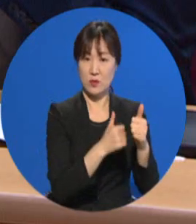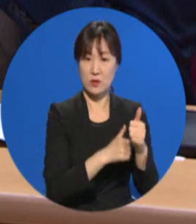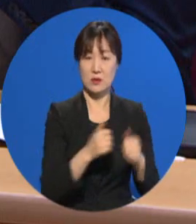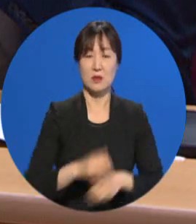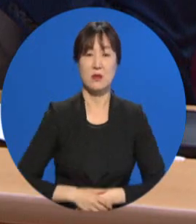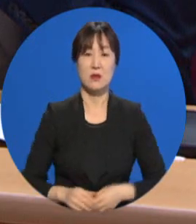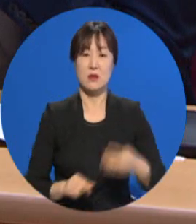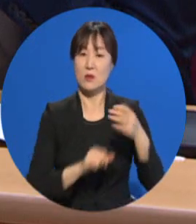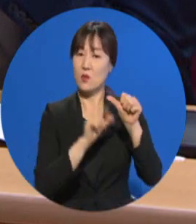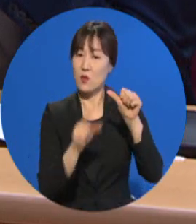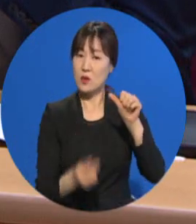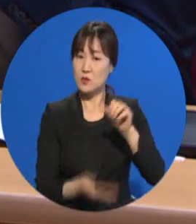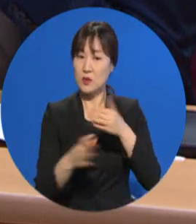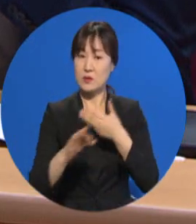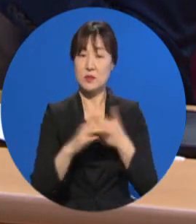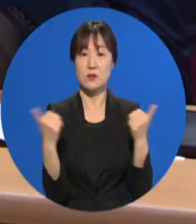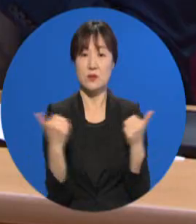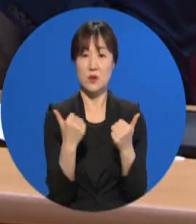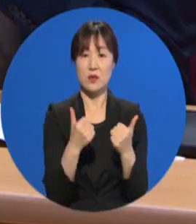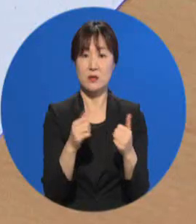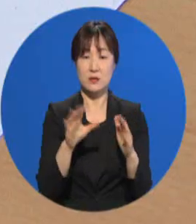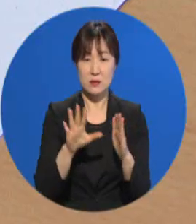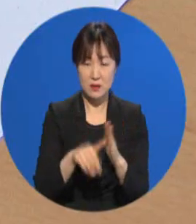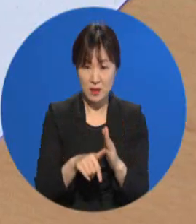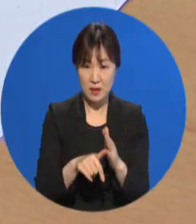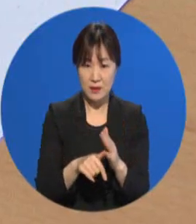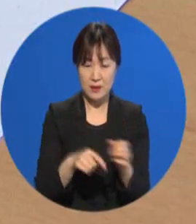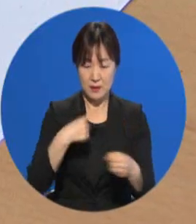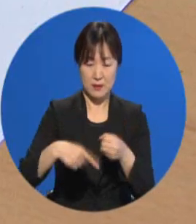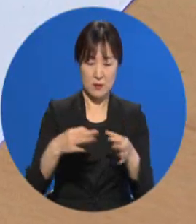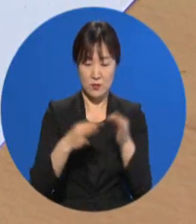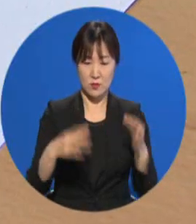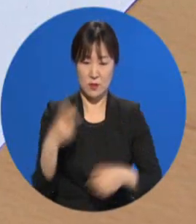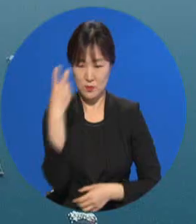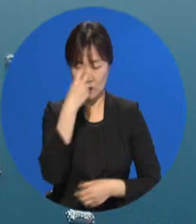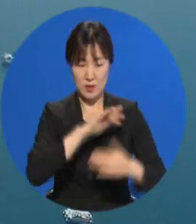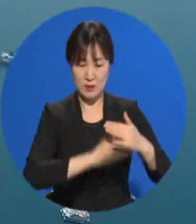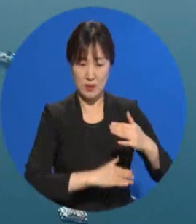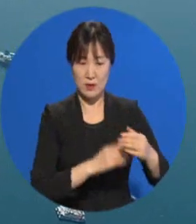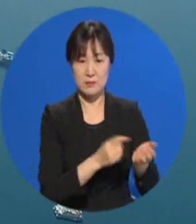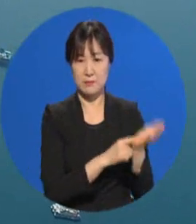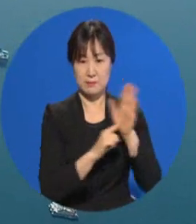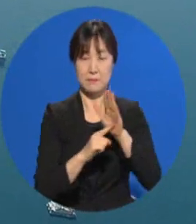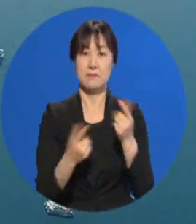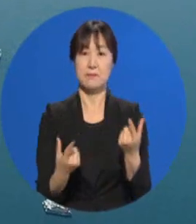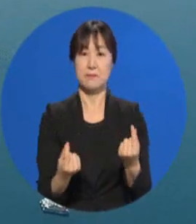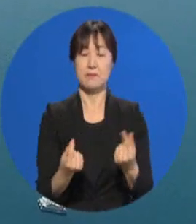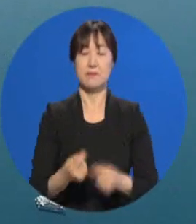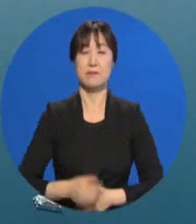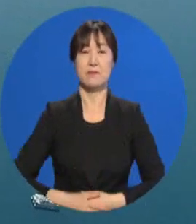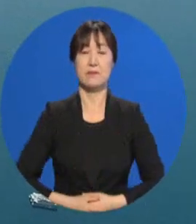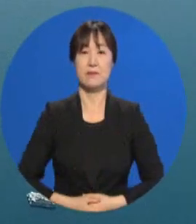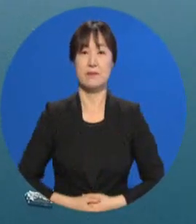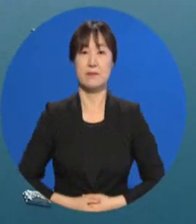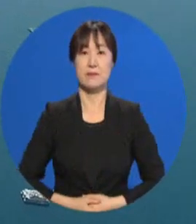초 열리는 임시회에서 지난 1년여간의 조사 내용을 발표할 예정입니다. MBC 뉴스 문형철입니다.